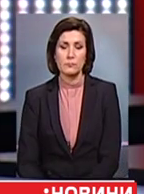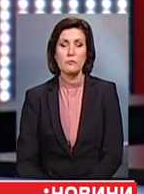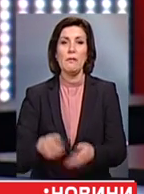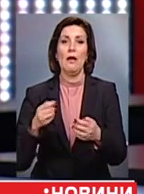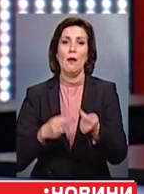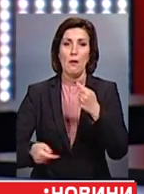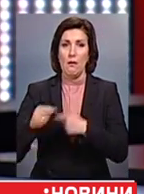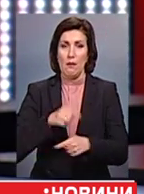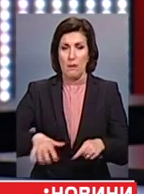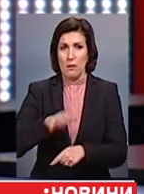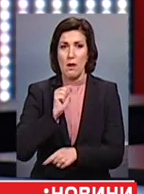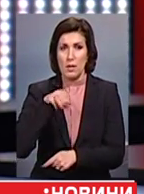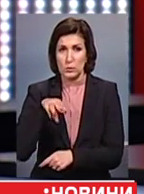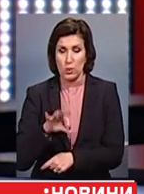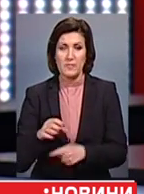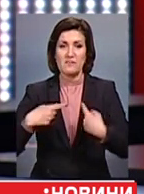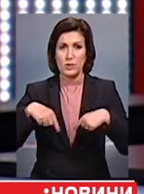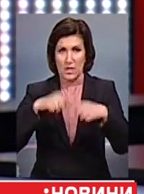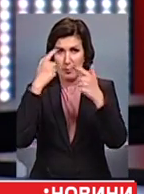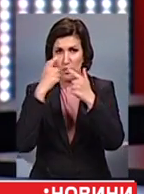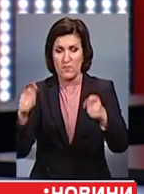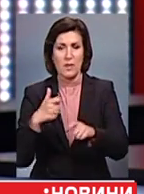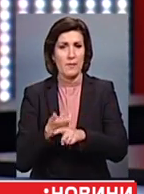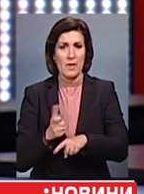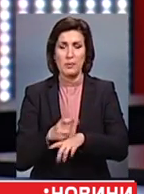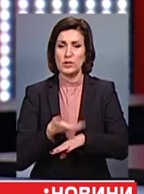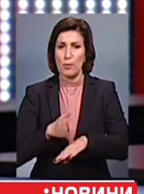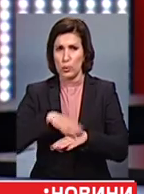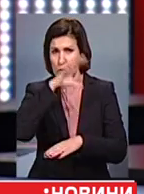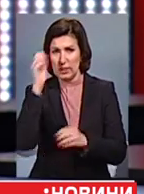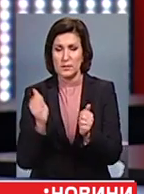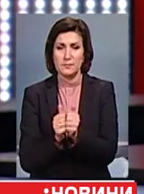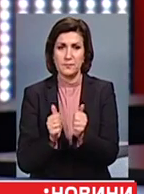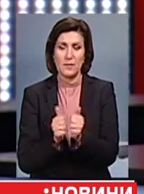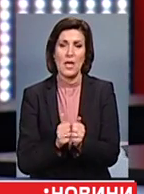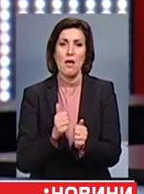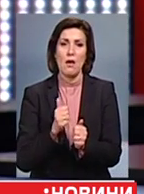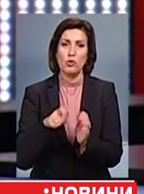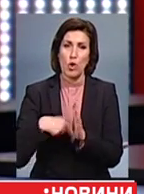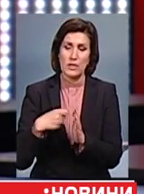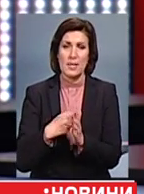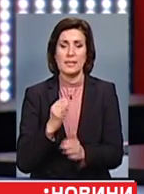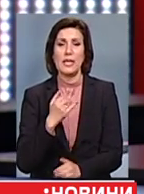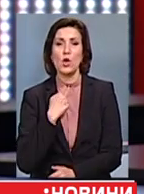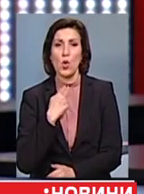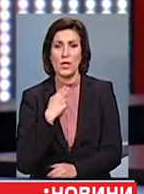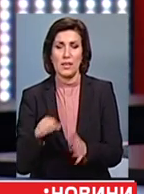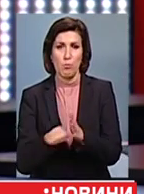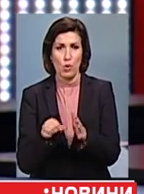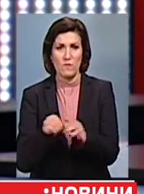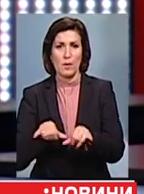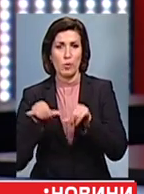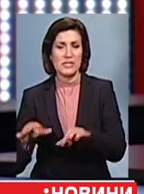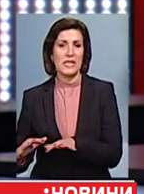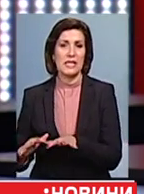До ситуації в зоні АТО. У штабі повідомляють, найбільш напруженою ніч була в передмістях Донецька і Горлівки. Там бойовики посилили свої